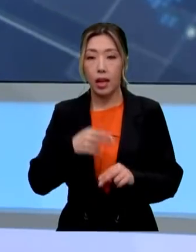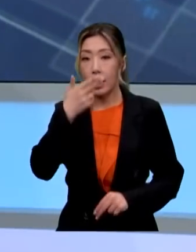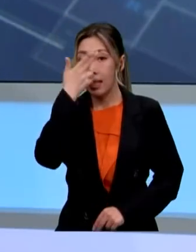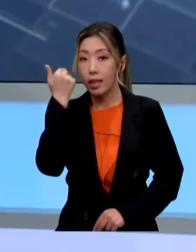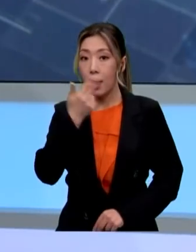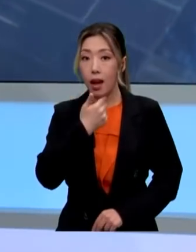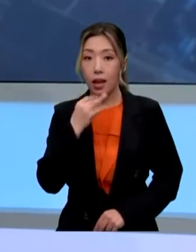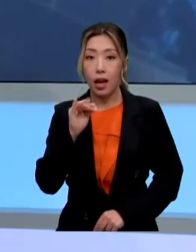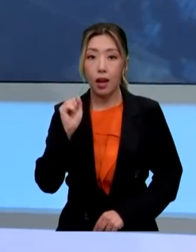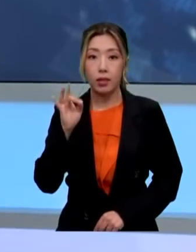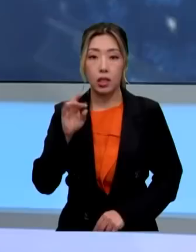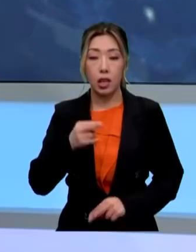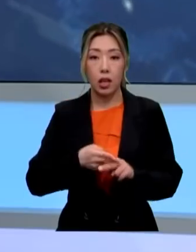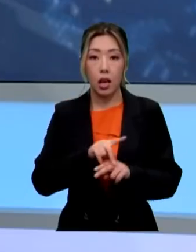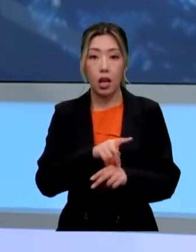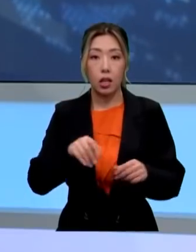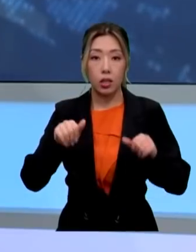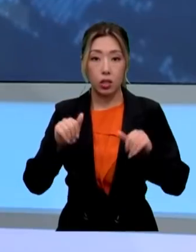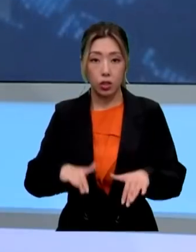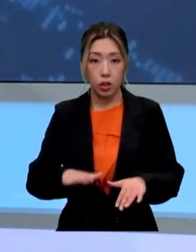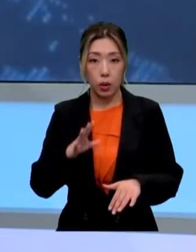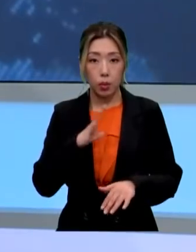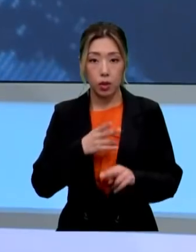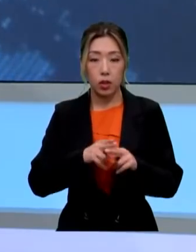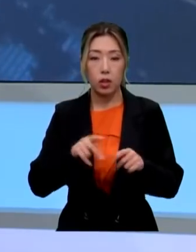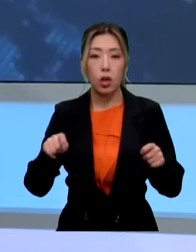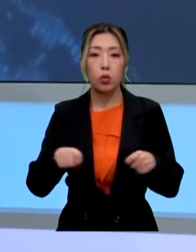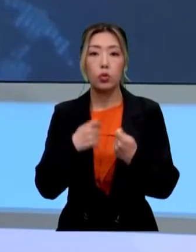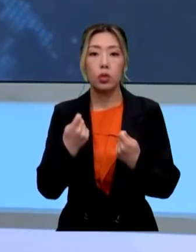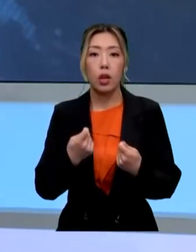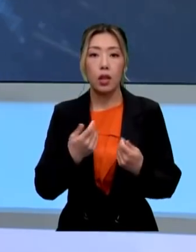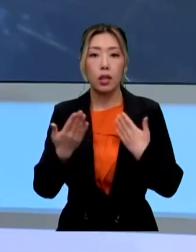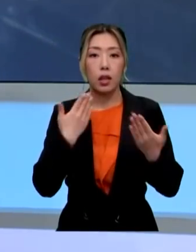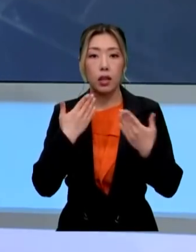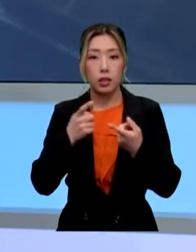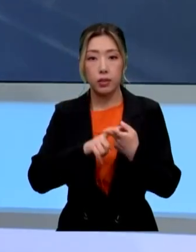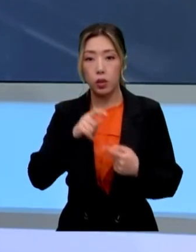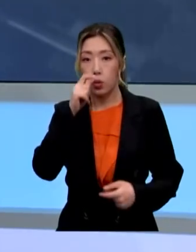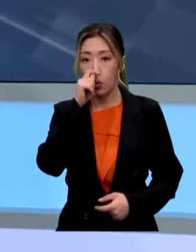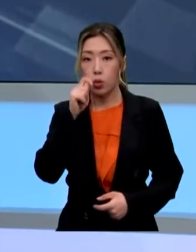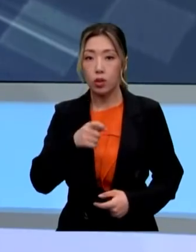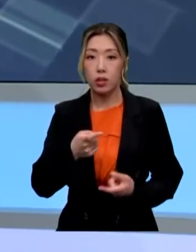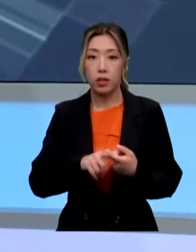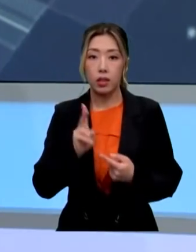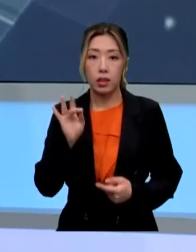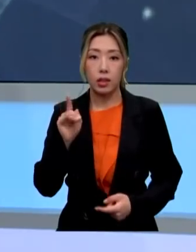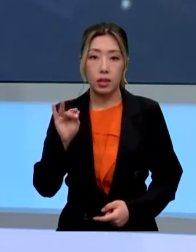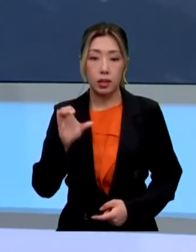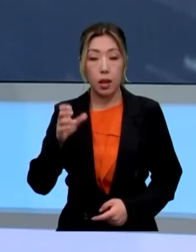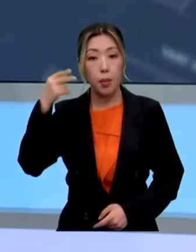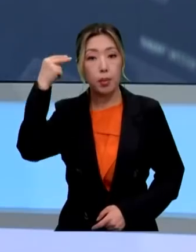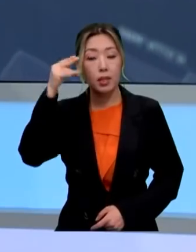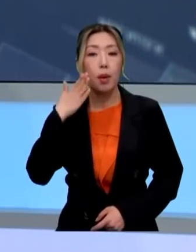также заявили, что решение Путина нарушает Минские соглашения и препятствует дипломатическому регулированию украинского кризиса. Конец цитаты.